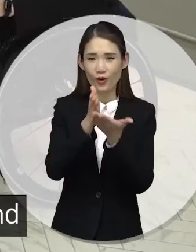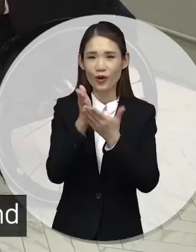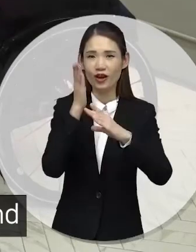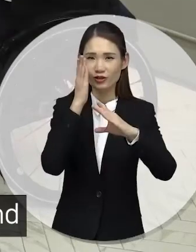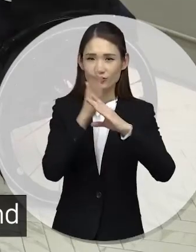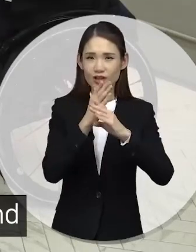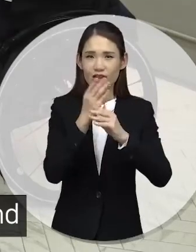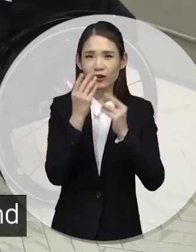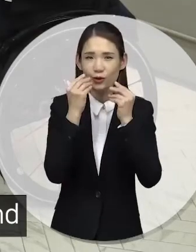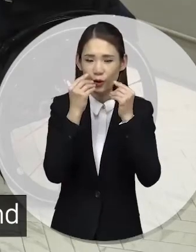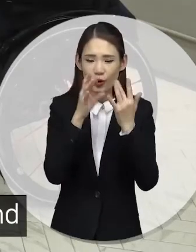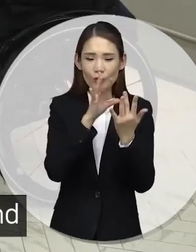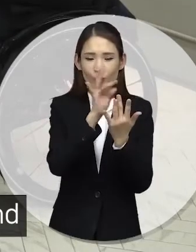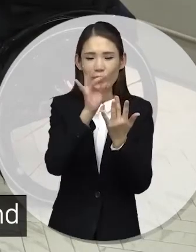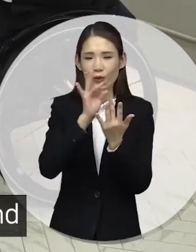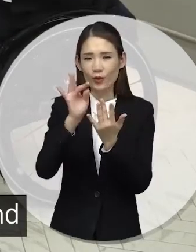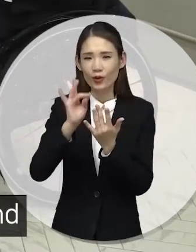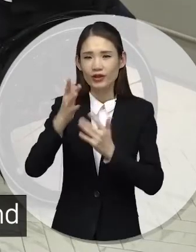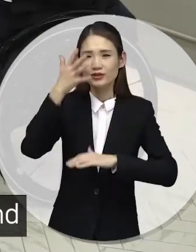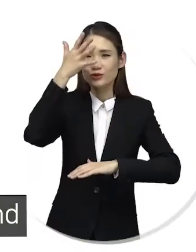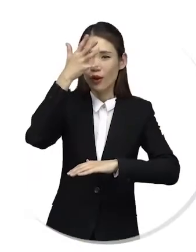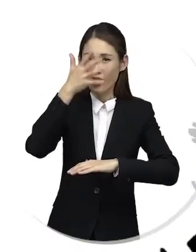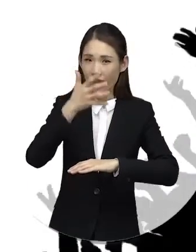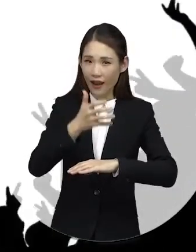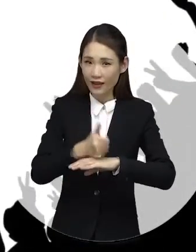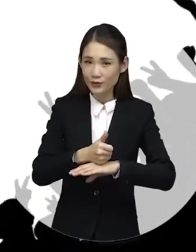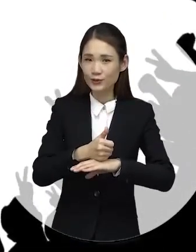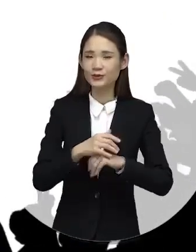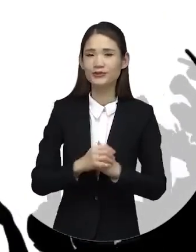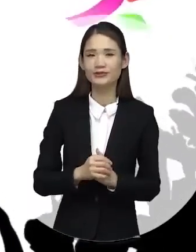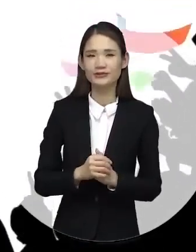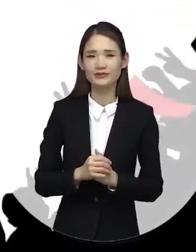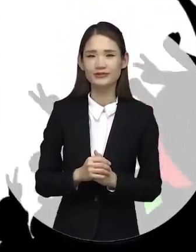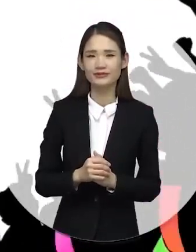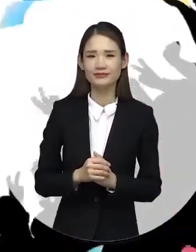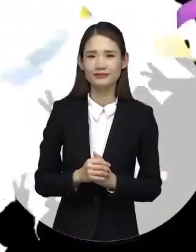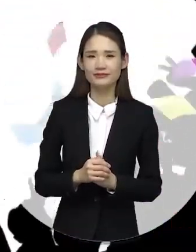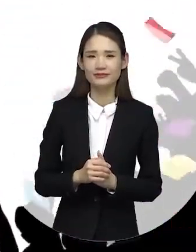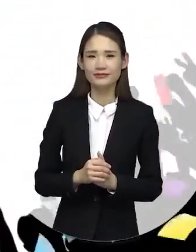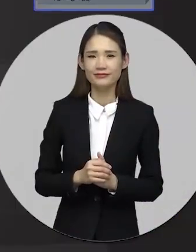고르고 엄선한 것 중에 최종은